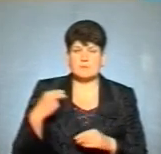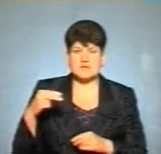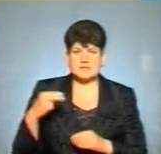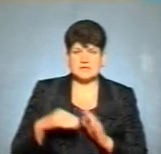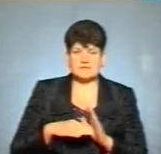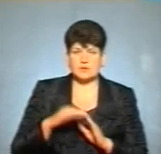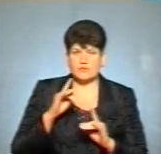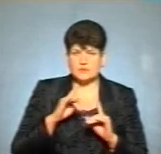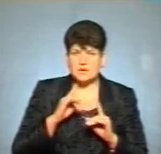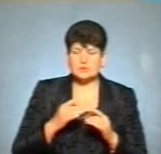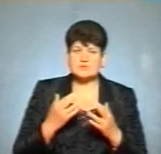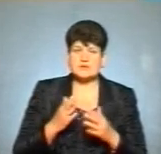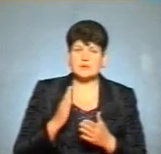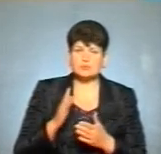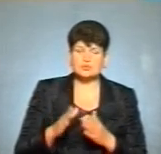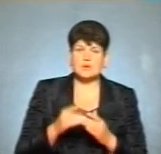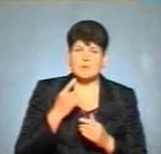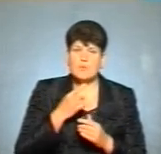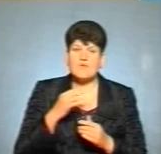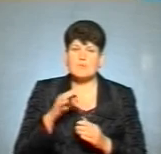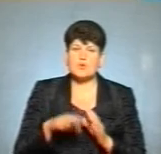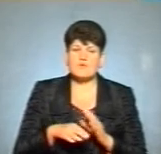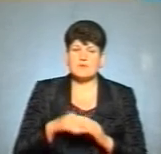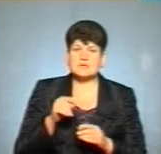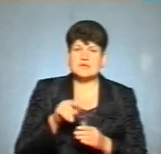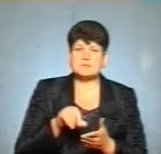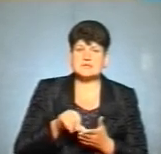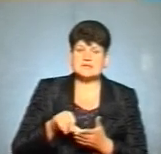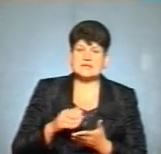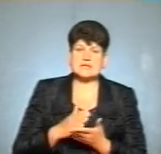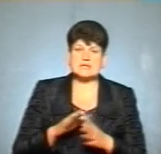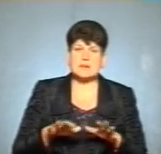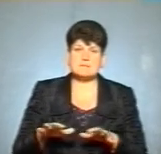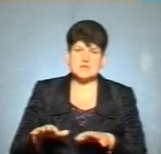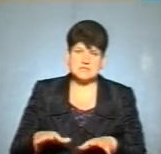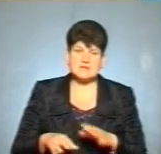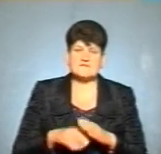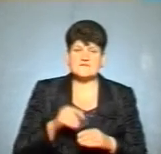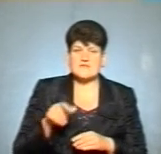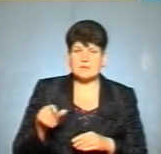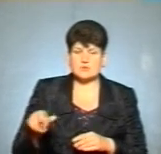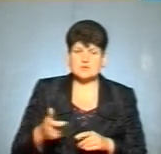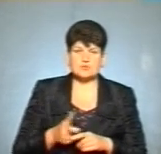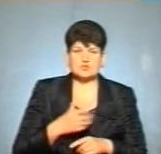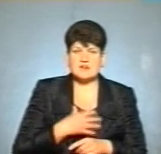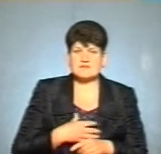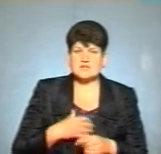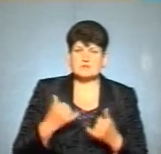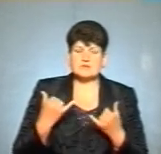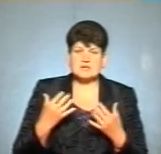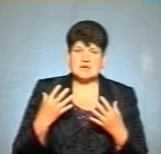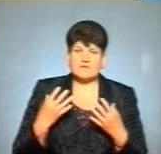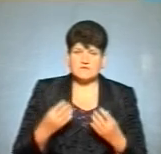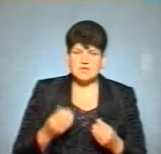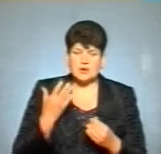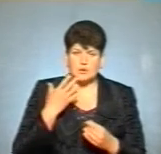оскільки буде йти мова про вибори тих представників, які є тут на місці. Тобто виборцям дуже важливо зараз, вже коли немає